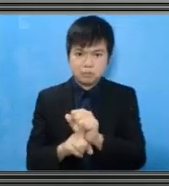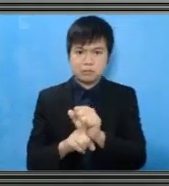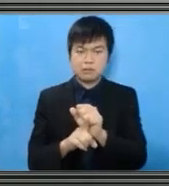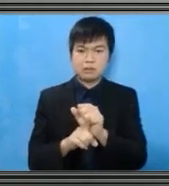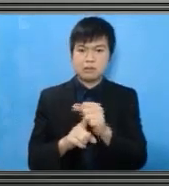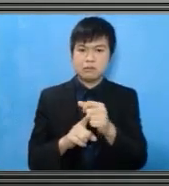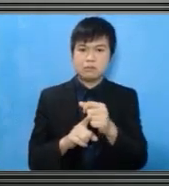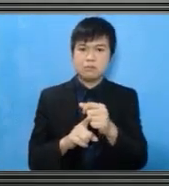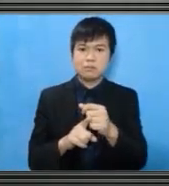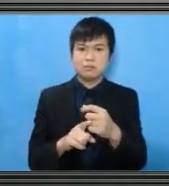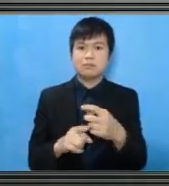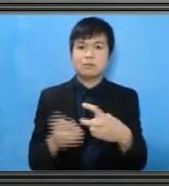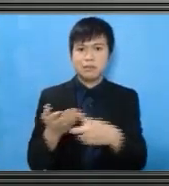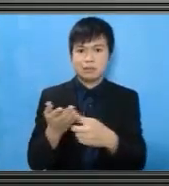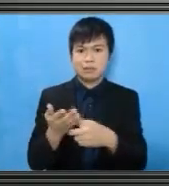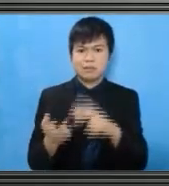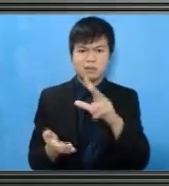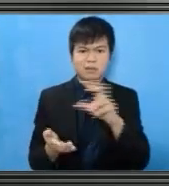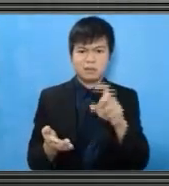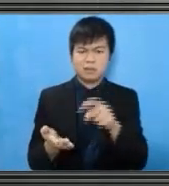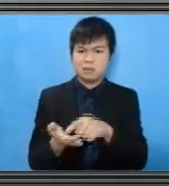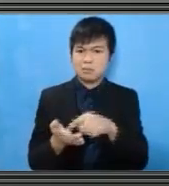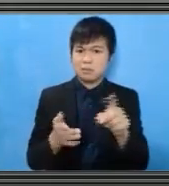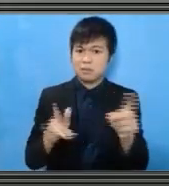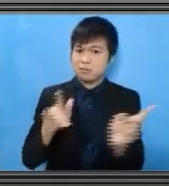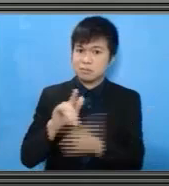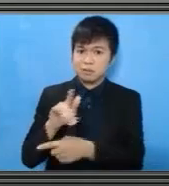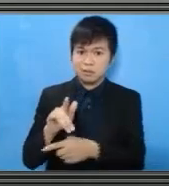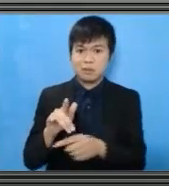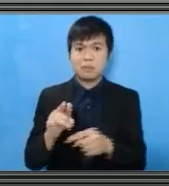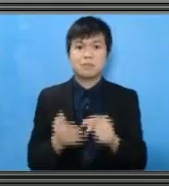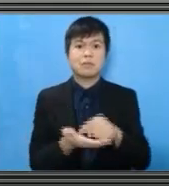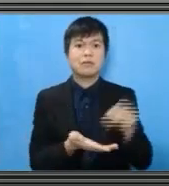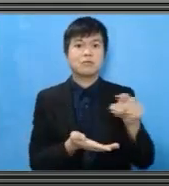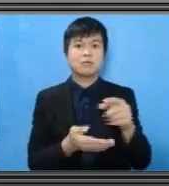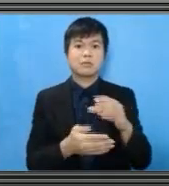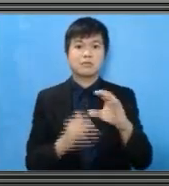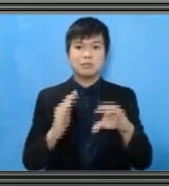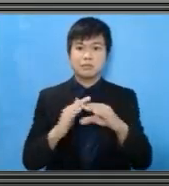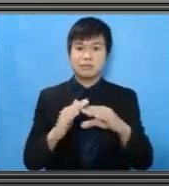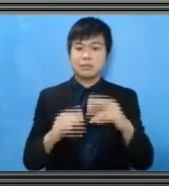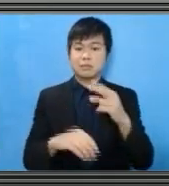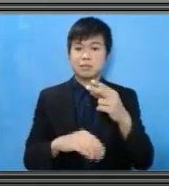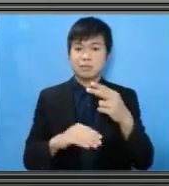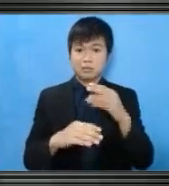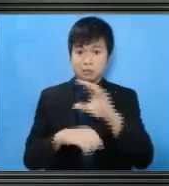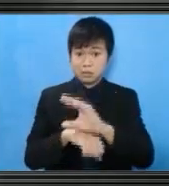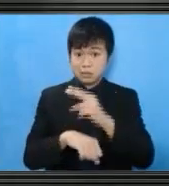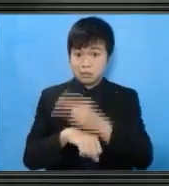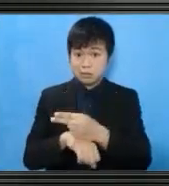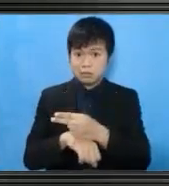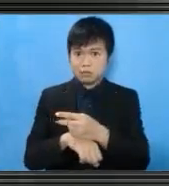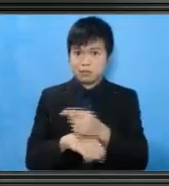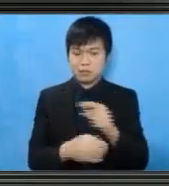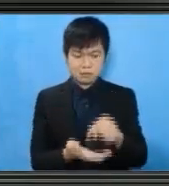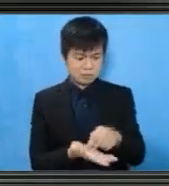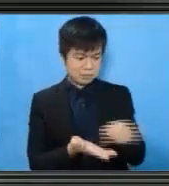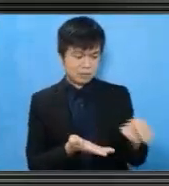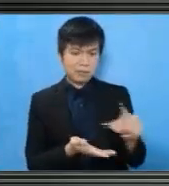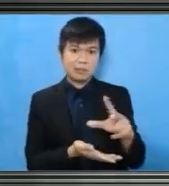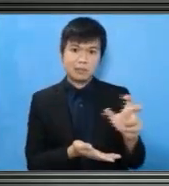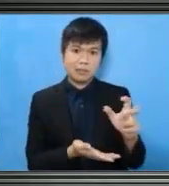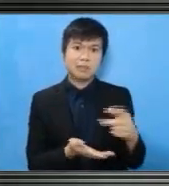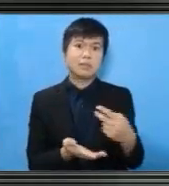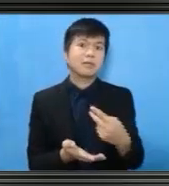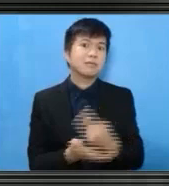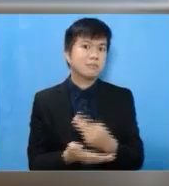halaga ng ticket na dapat ay babayaran sa City Hall. Pero may mga nagbigay na daw on the spot. Ano yan? Easy